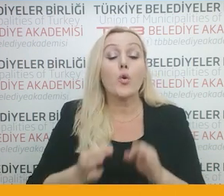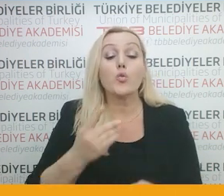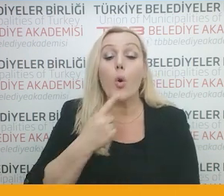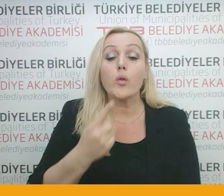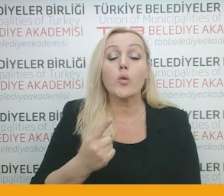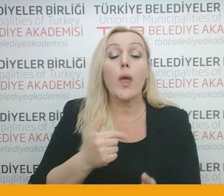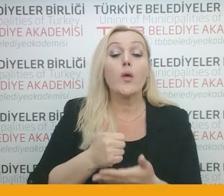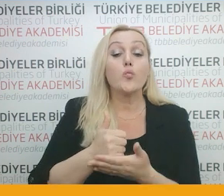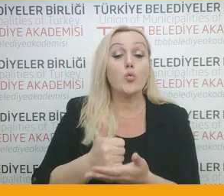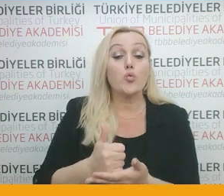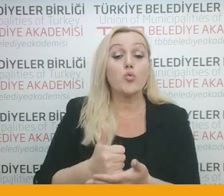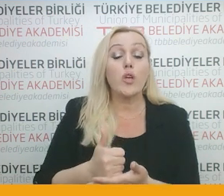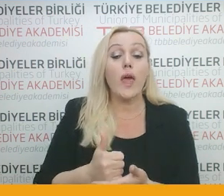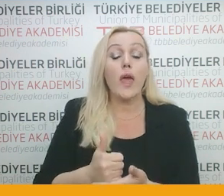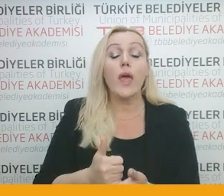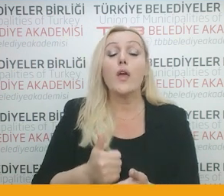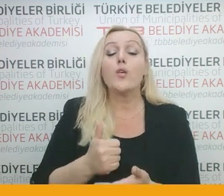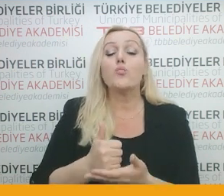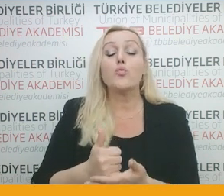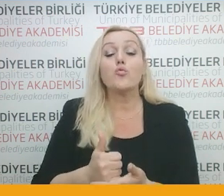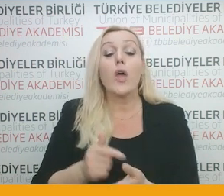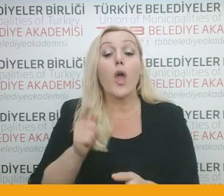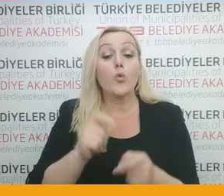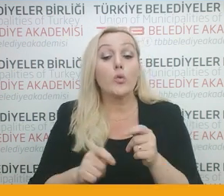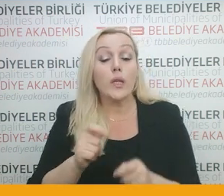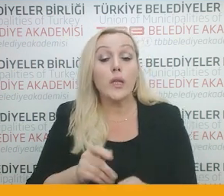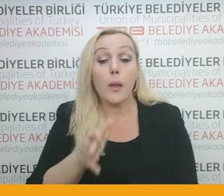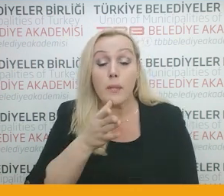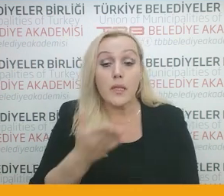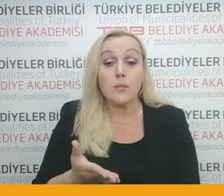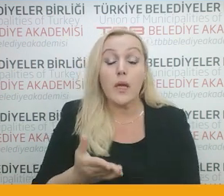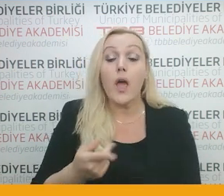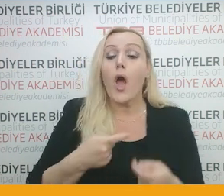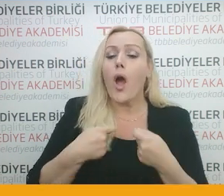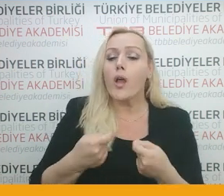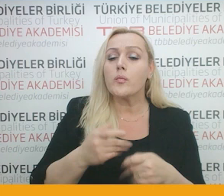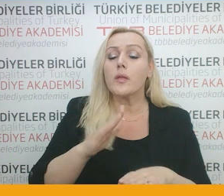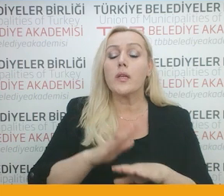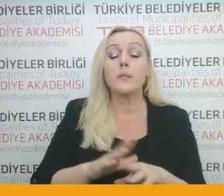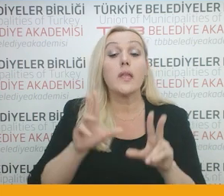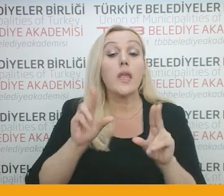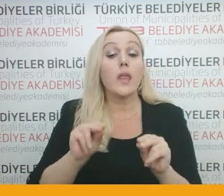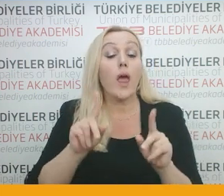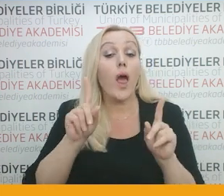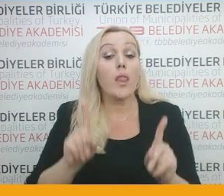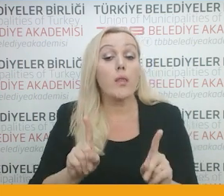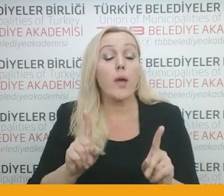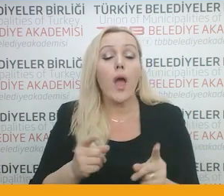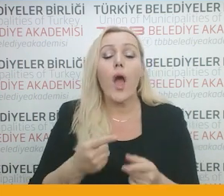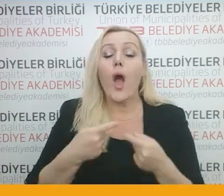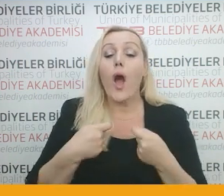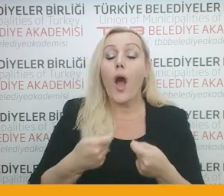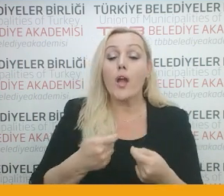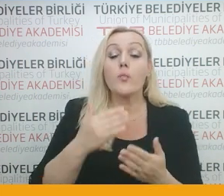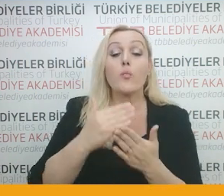ediyor? Bütçe tertibi var mı? Kullanılabilir ödenek tutarı o harcamanın yapılması için yeterli mi? Harcama programında,